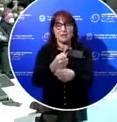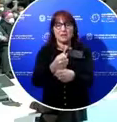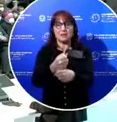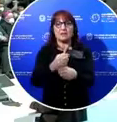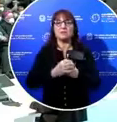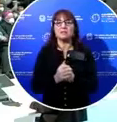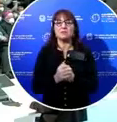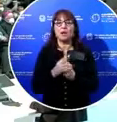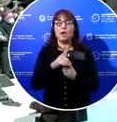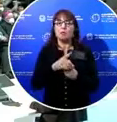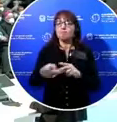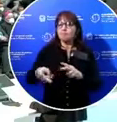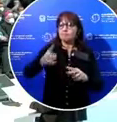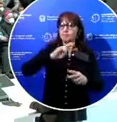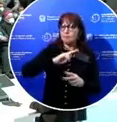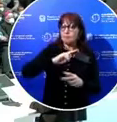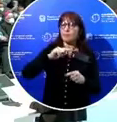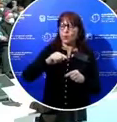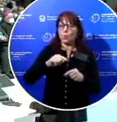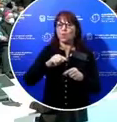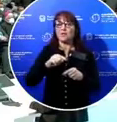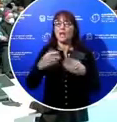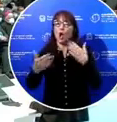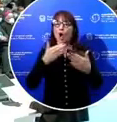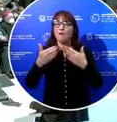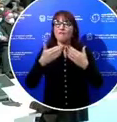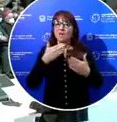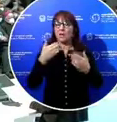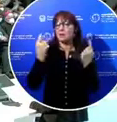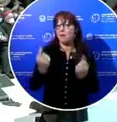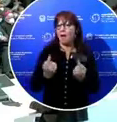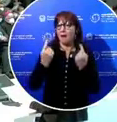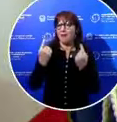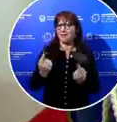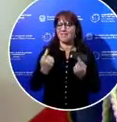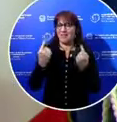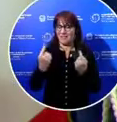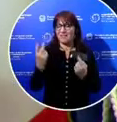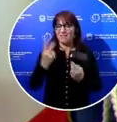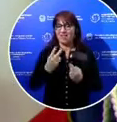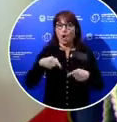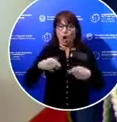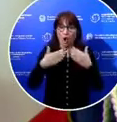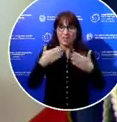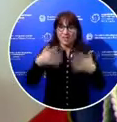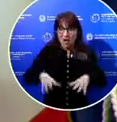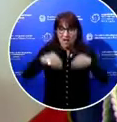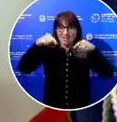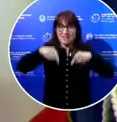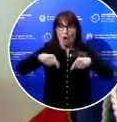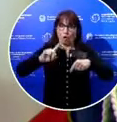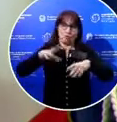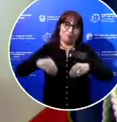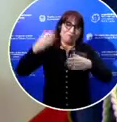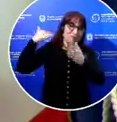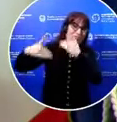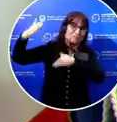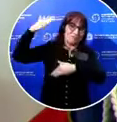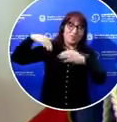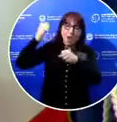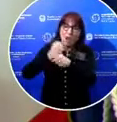di ogni altra cosa il senso di quanto questa conferenza fosse attesa. Una conferenza che certo non inizia oggi, è già stato ricordato, ma con un